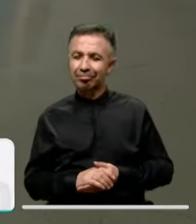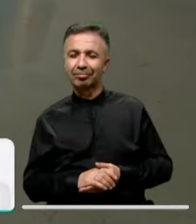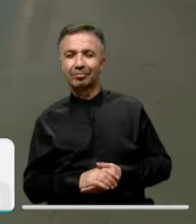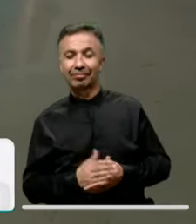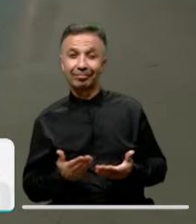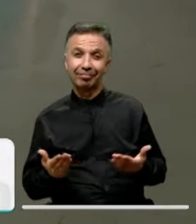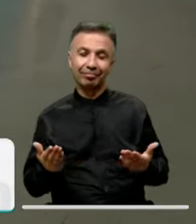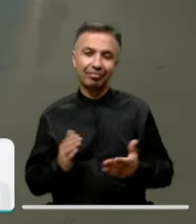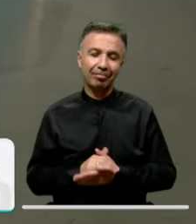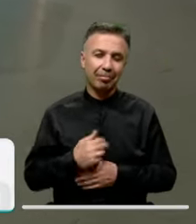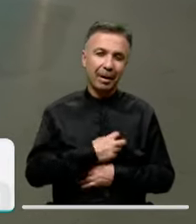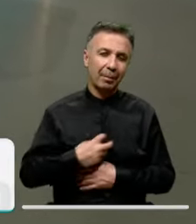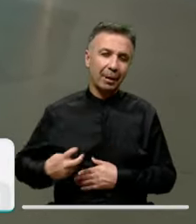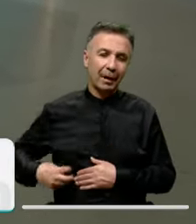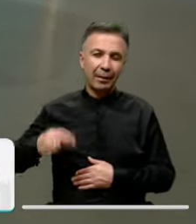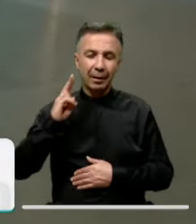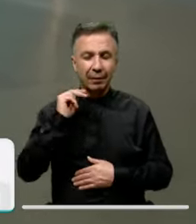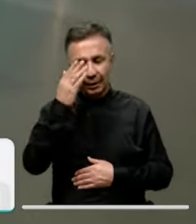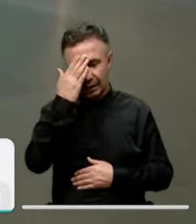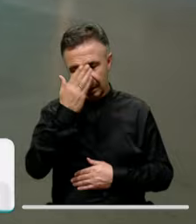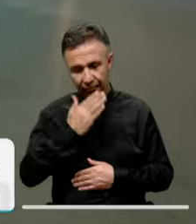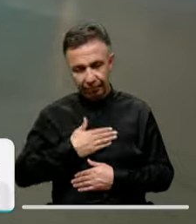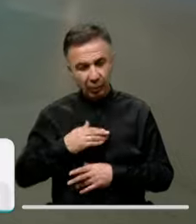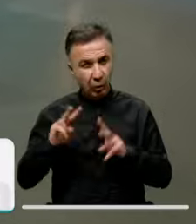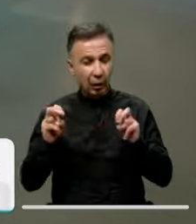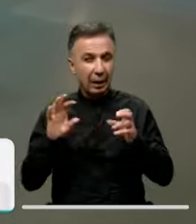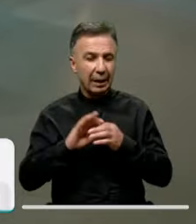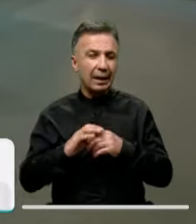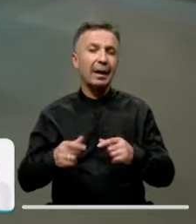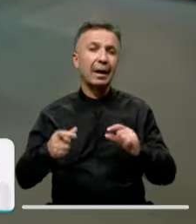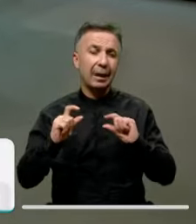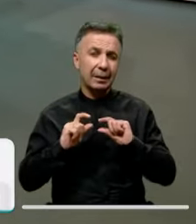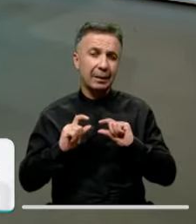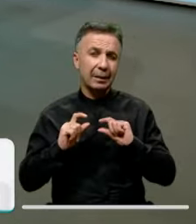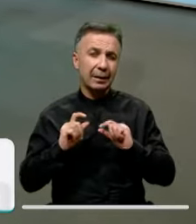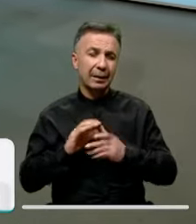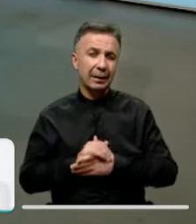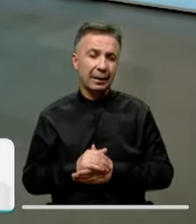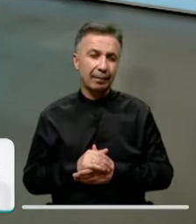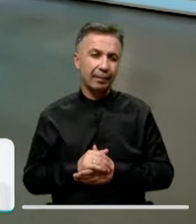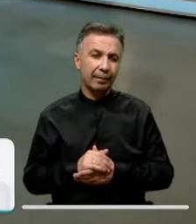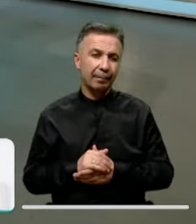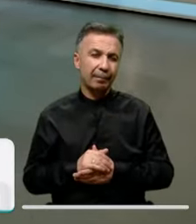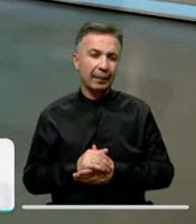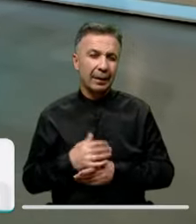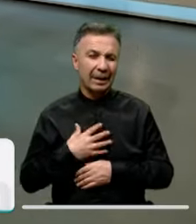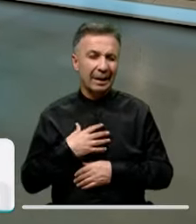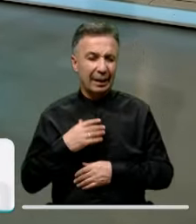Yani Efendimiz Aleyhisselatü Vesselam'ın konuyla ilgili hadisi, dini günlerin tespiti noktasında